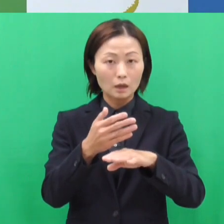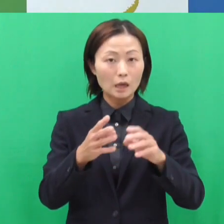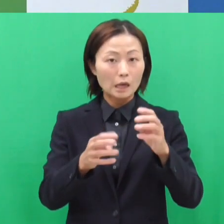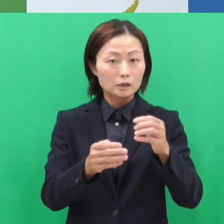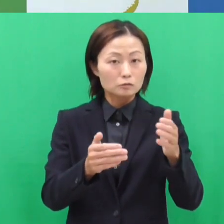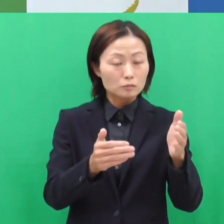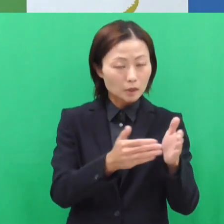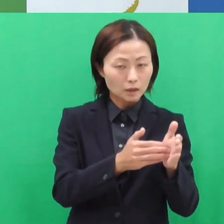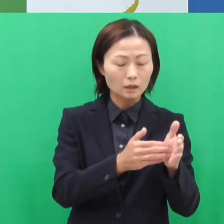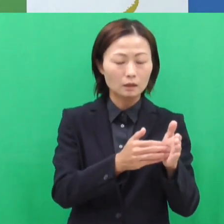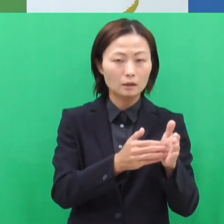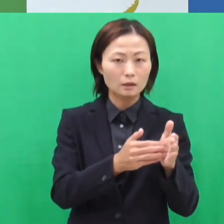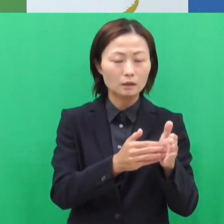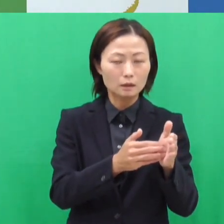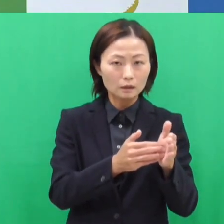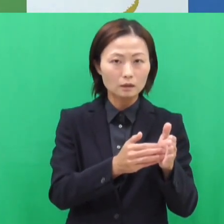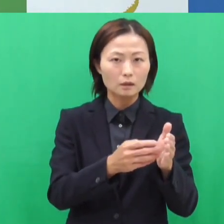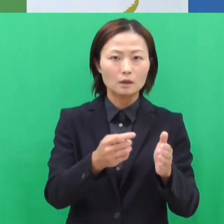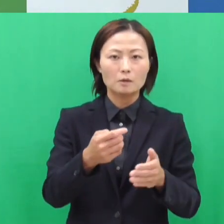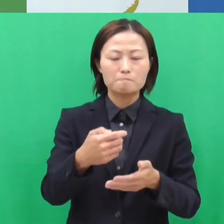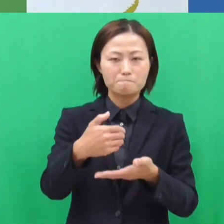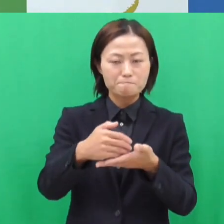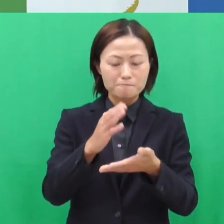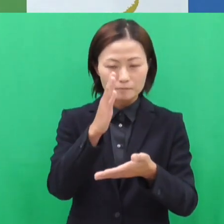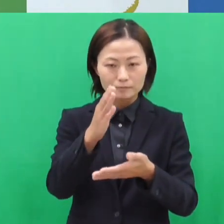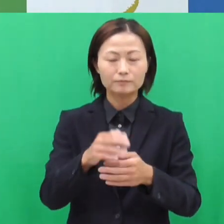とも可能な範囲で